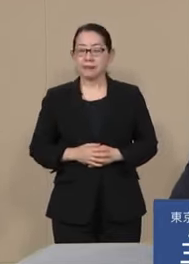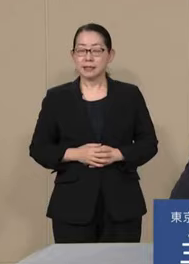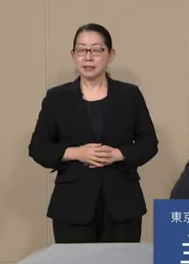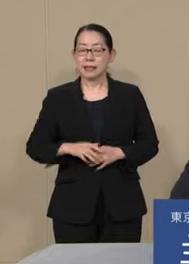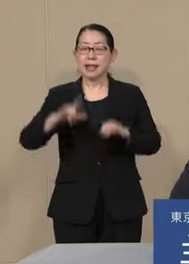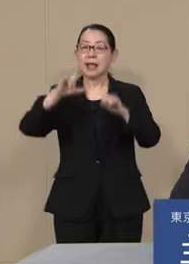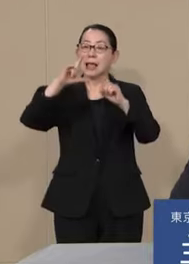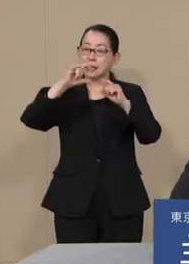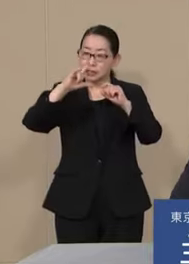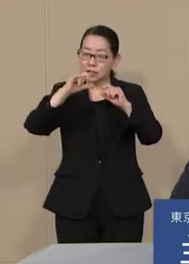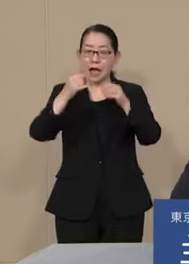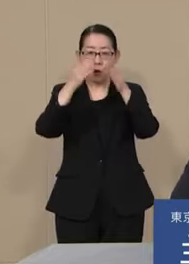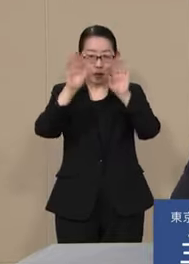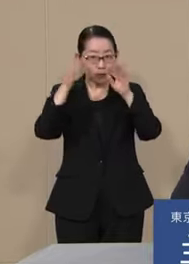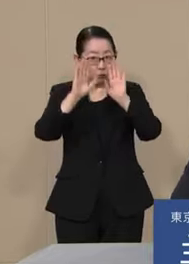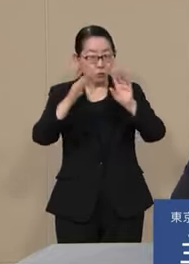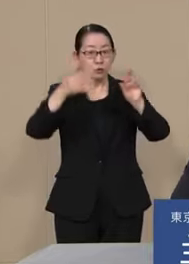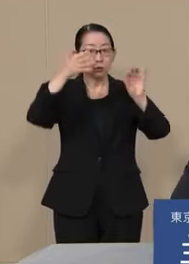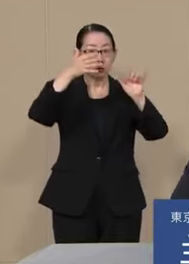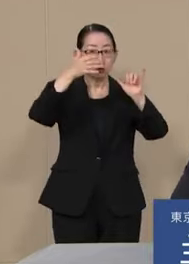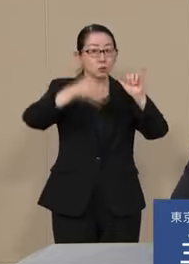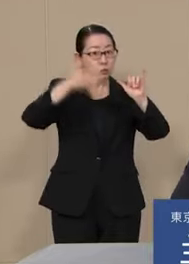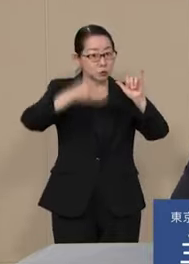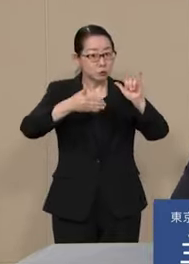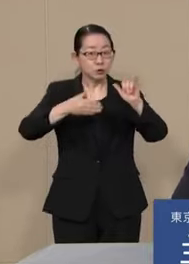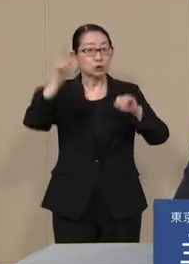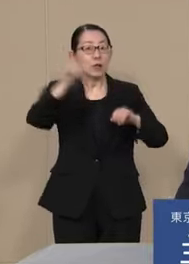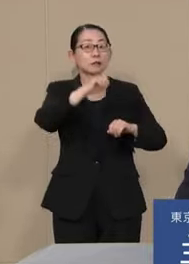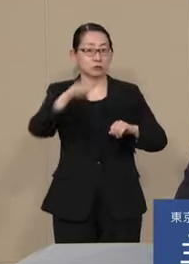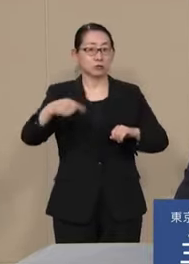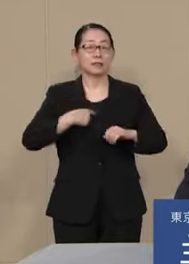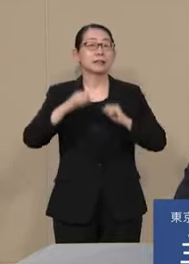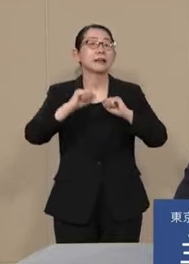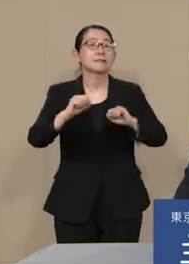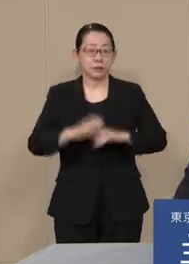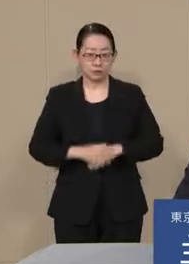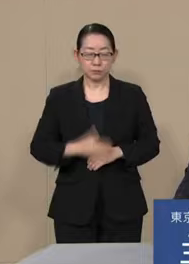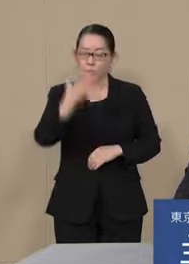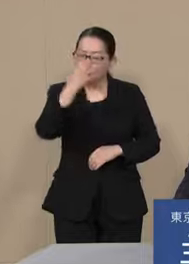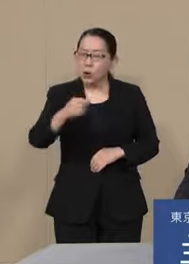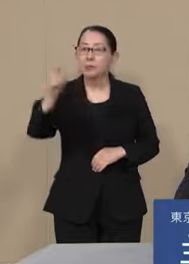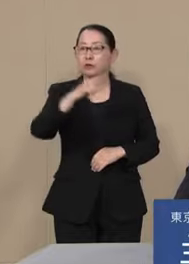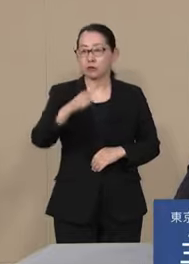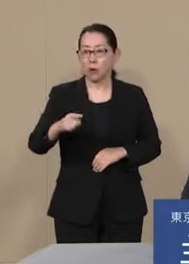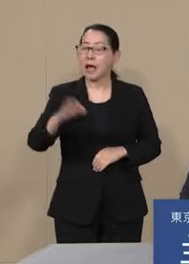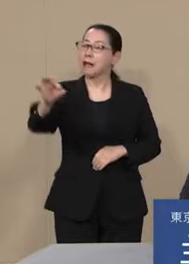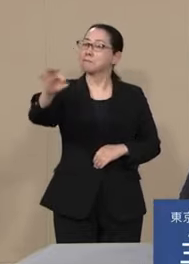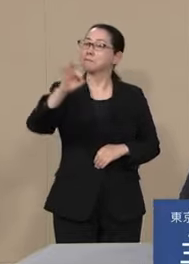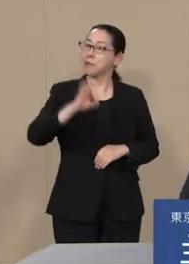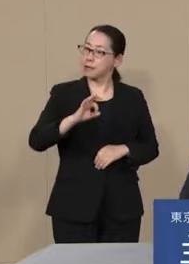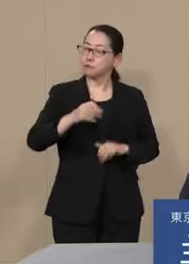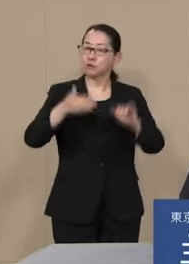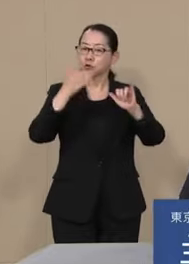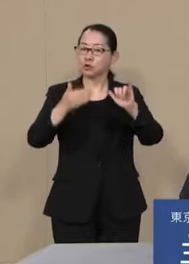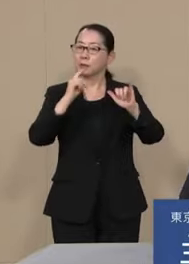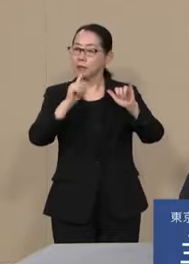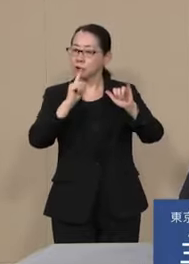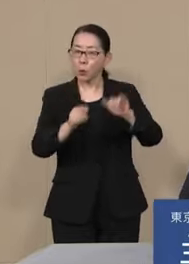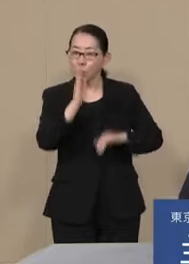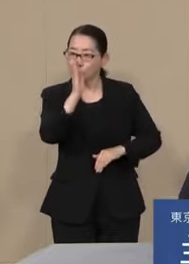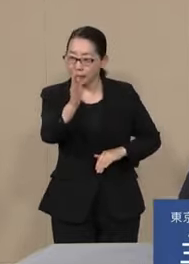インスタFacebookYouTubeXをやっておりますので興味ある方はダイレクトメールまたYouTubeのコメントをお